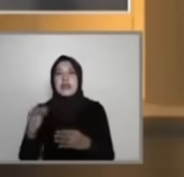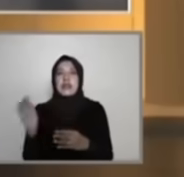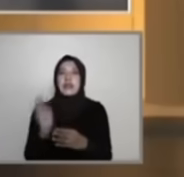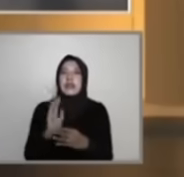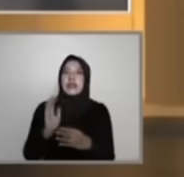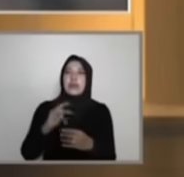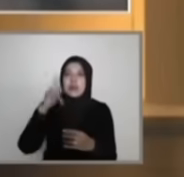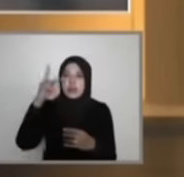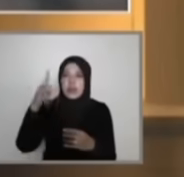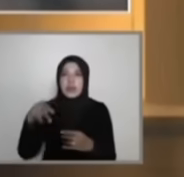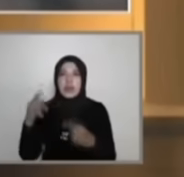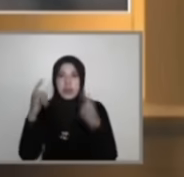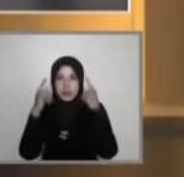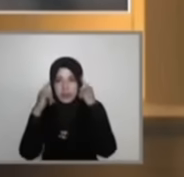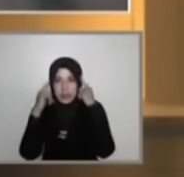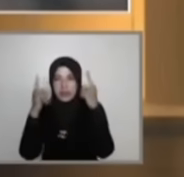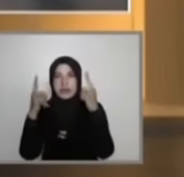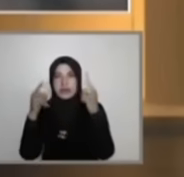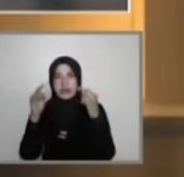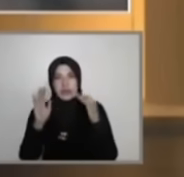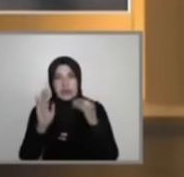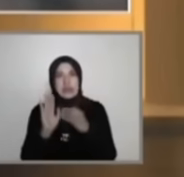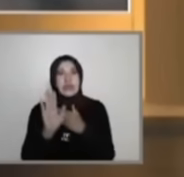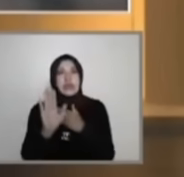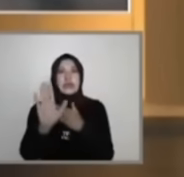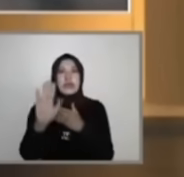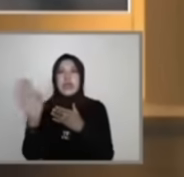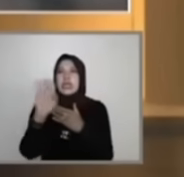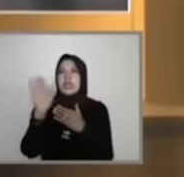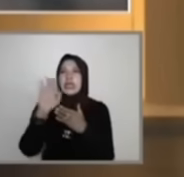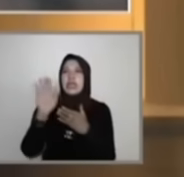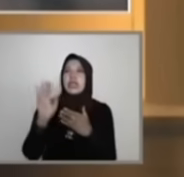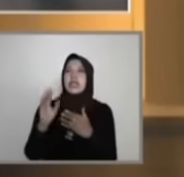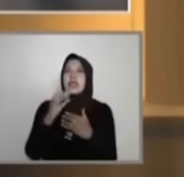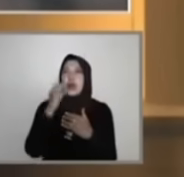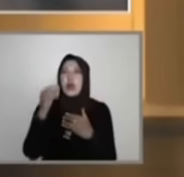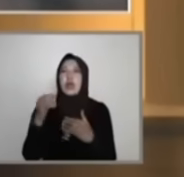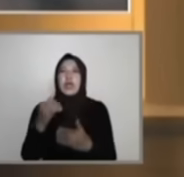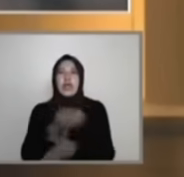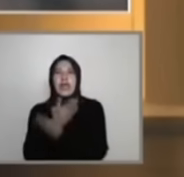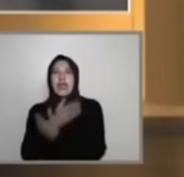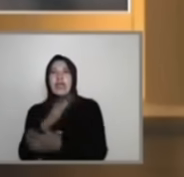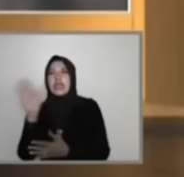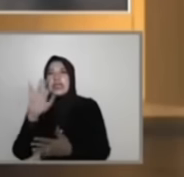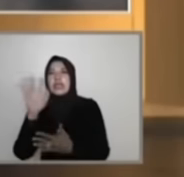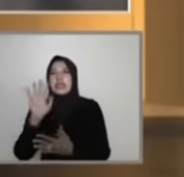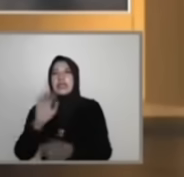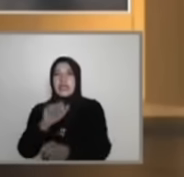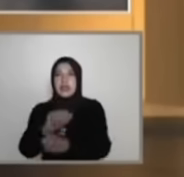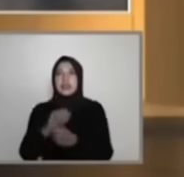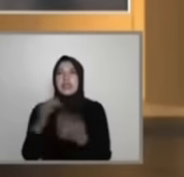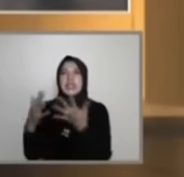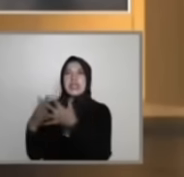Yang perlu kita pikirkan ke depan, jangan ada lagi orang Aceh yang gak bisa ngaji. Terima kasih.